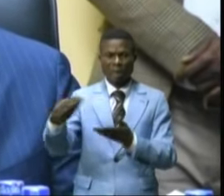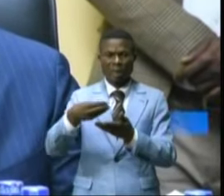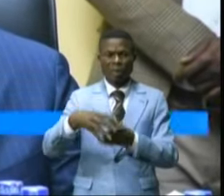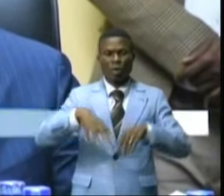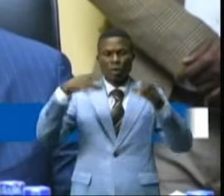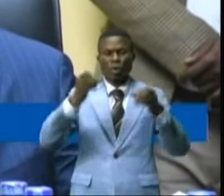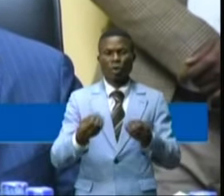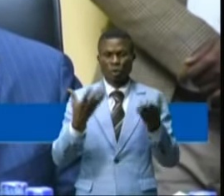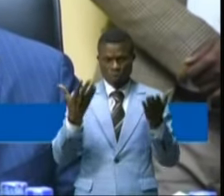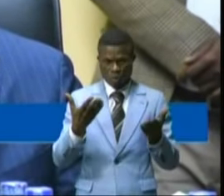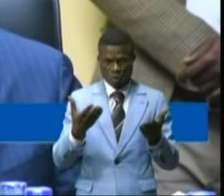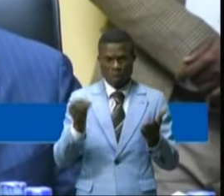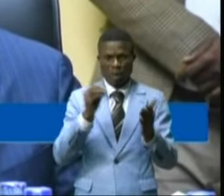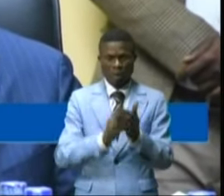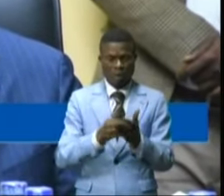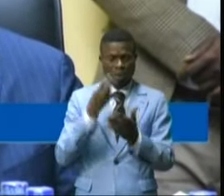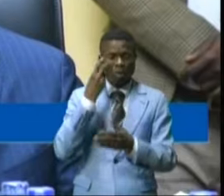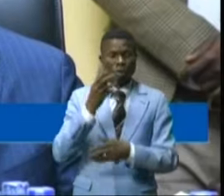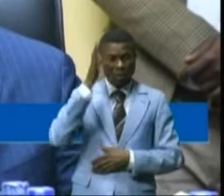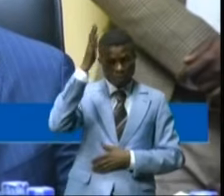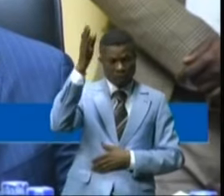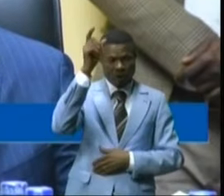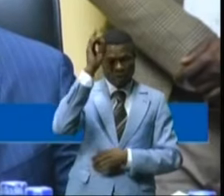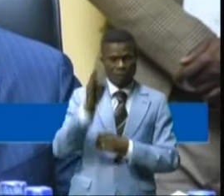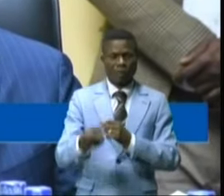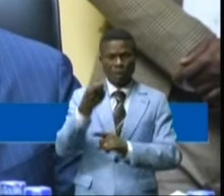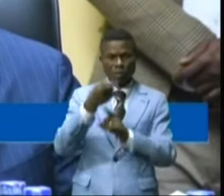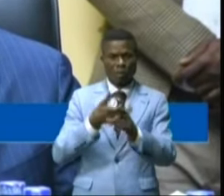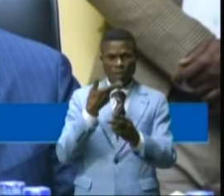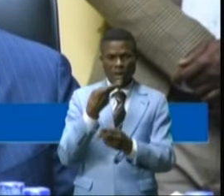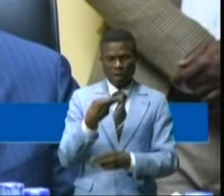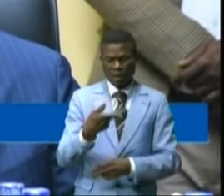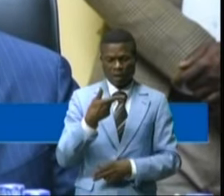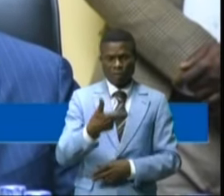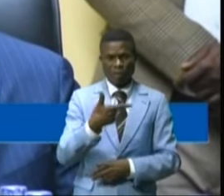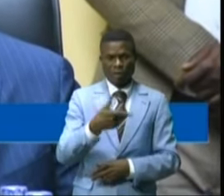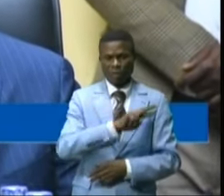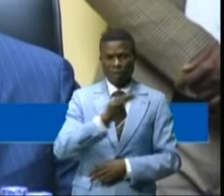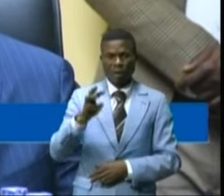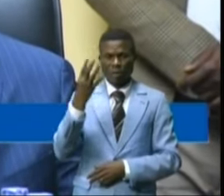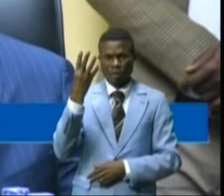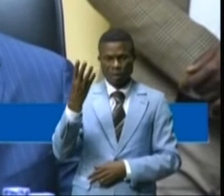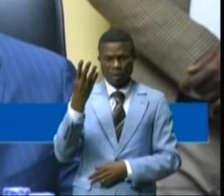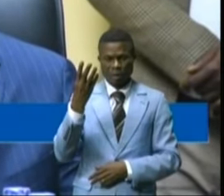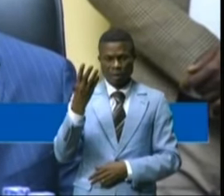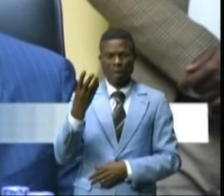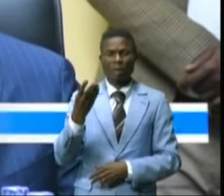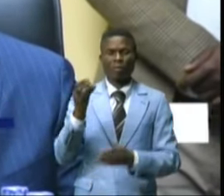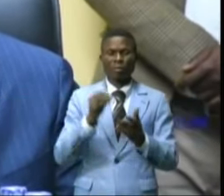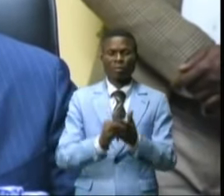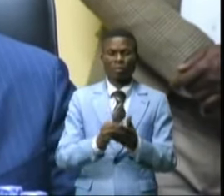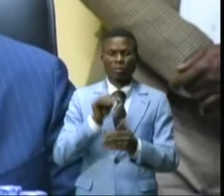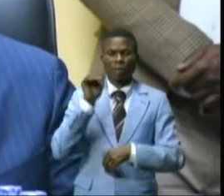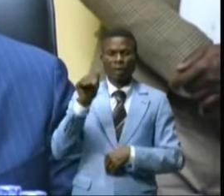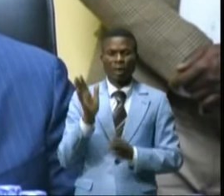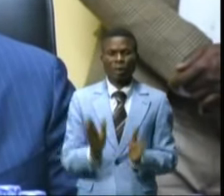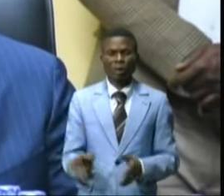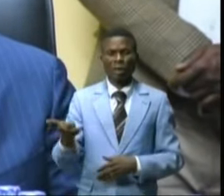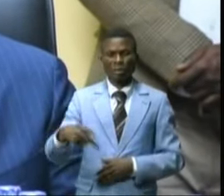que les perspectives à fin février 2024. Il y a lieu de rappeler ici aux directeurs